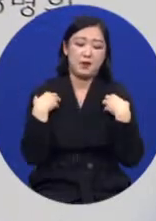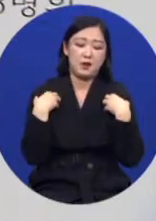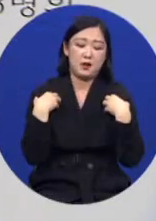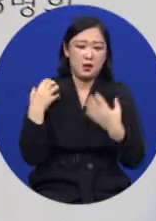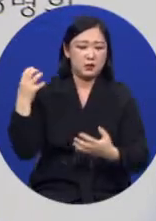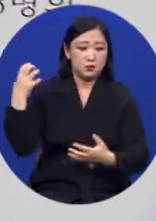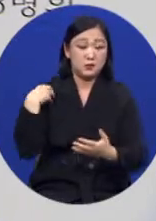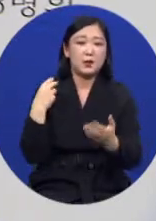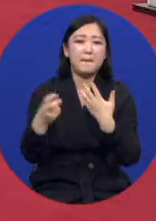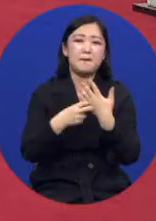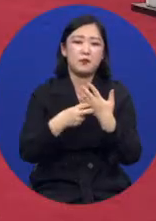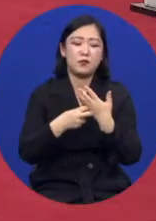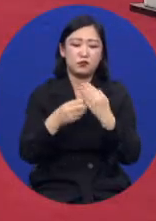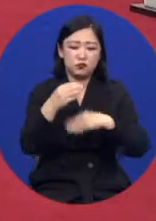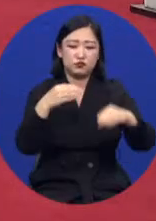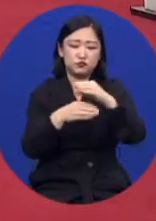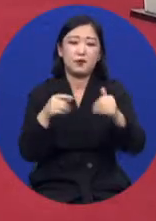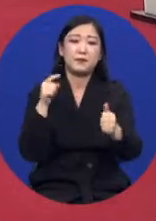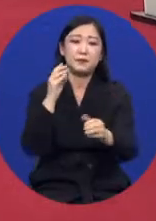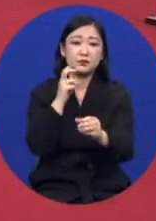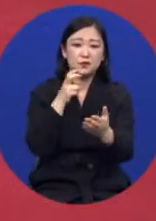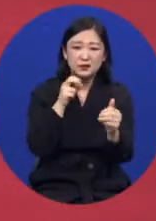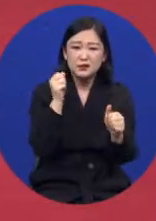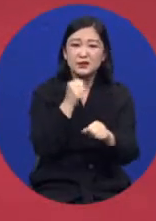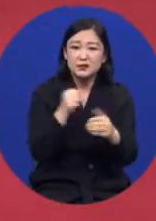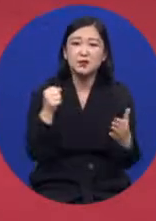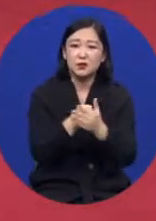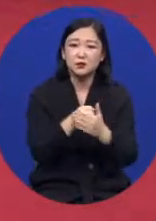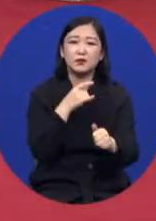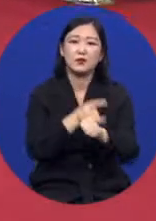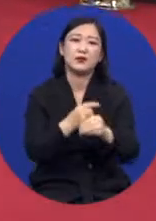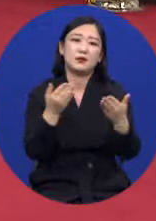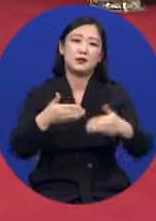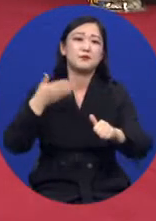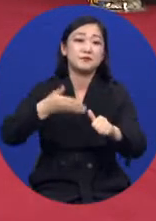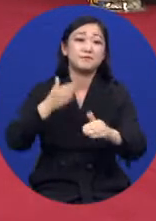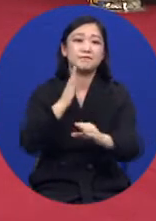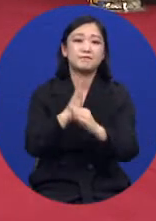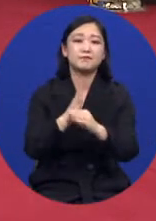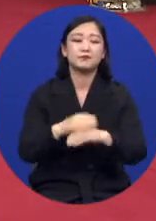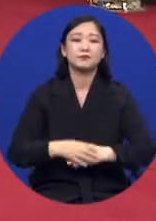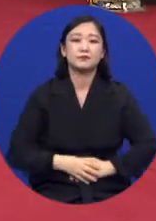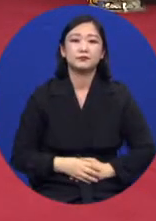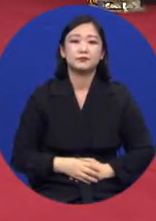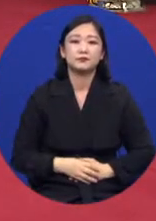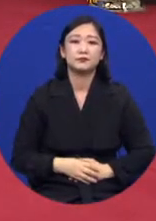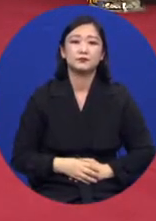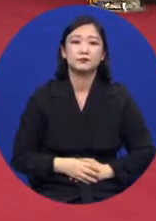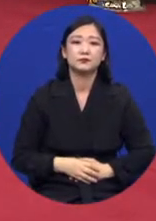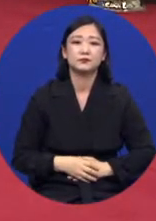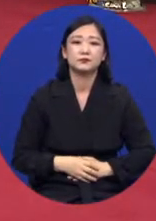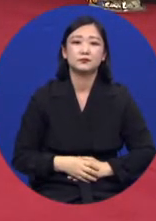전담병원을 추가로 지정해달라고 정부에 요청했습니다. MBC 뉴스 김찬현입니다.